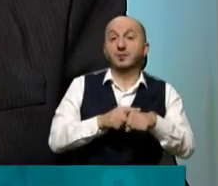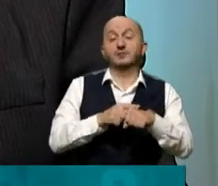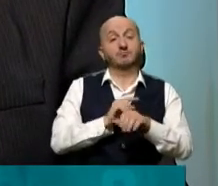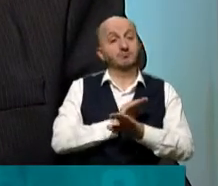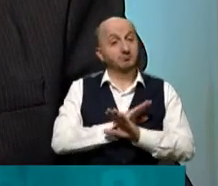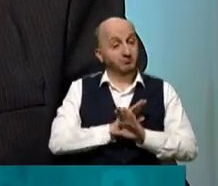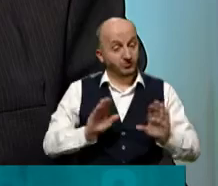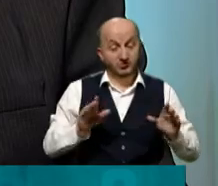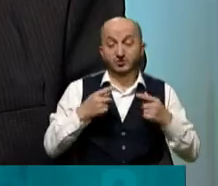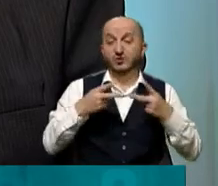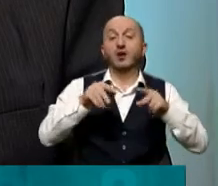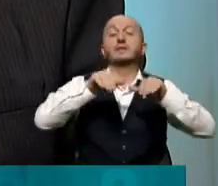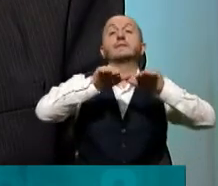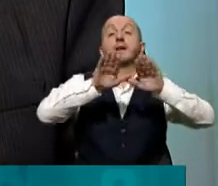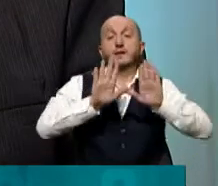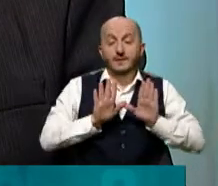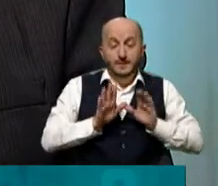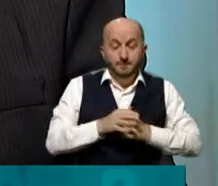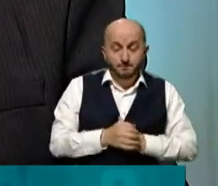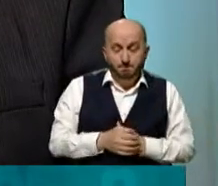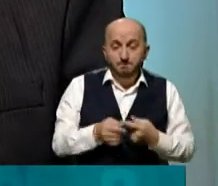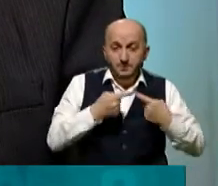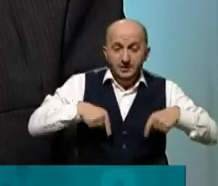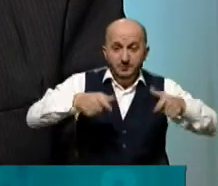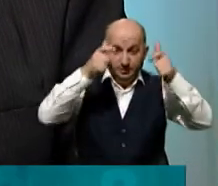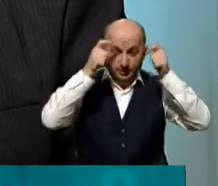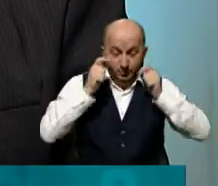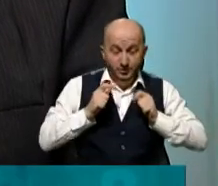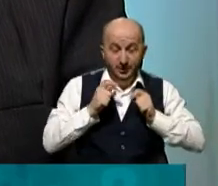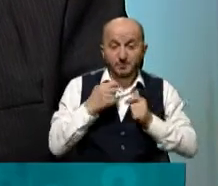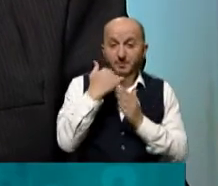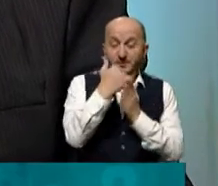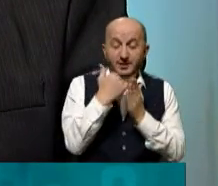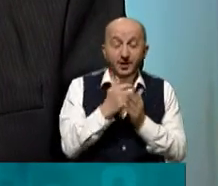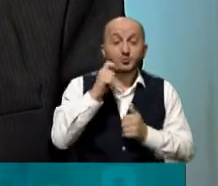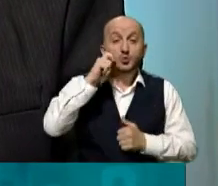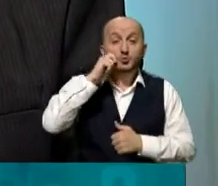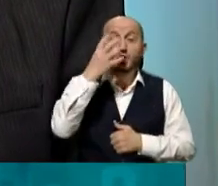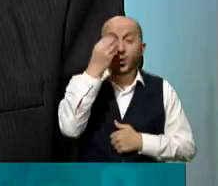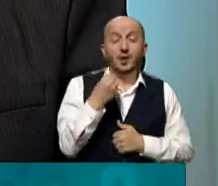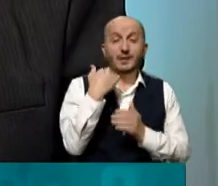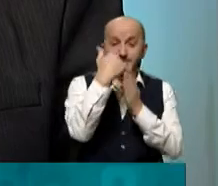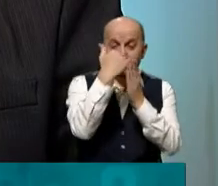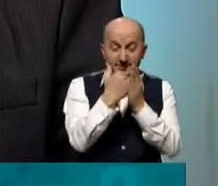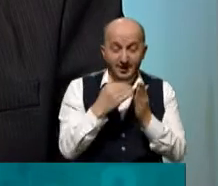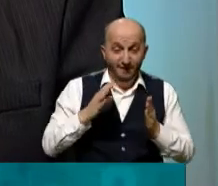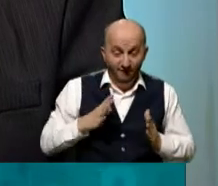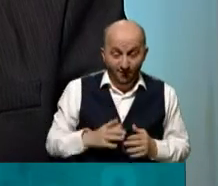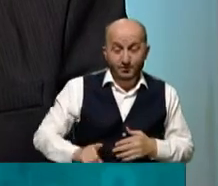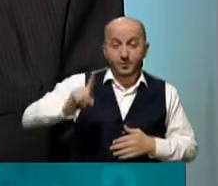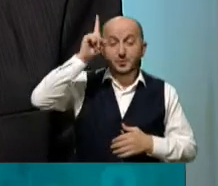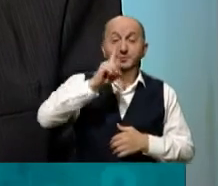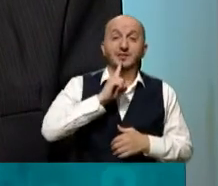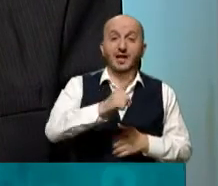da asla caiz değildir. Bize düşen bir mesele var, Müslüman olarak bir mesele var. Rabbimizin